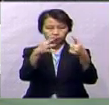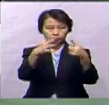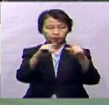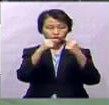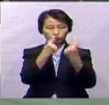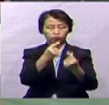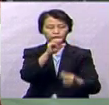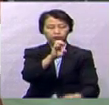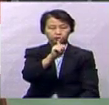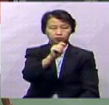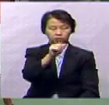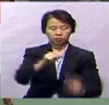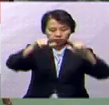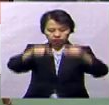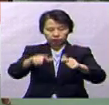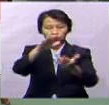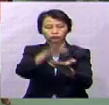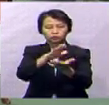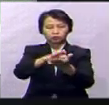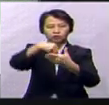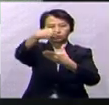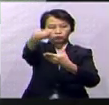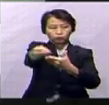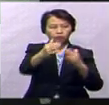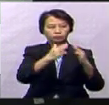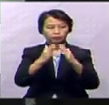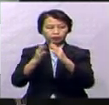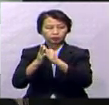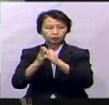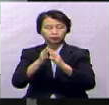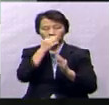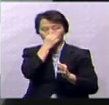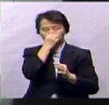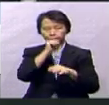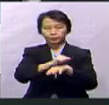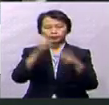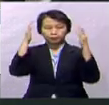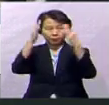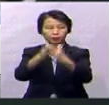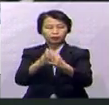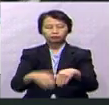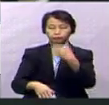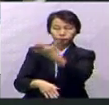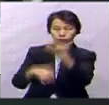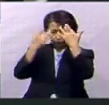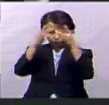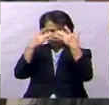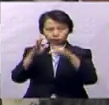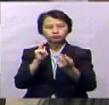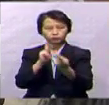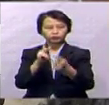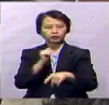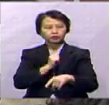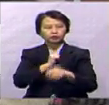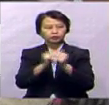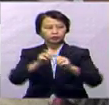ETA yang ditempatkan di Sekolah Luar Bandar SMK Kuala Lanar, Kuala Lipis, Pahang. Beliau yang bijak menyesuaikan diri dengan